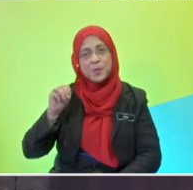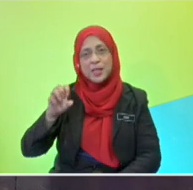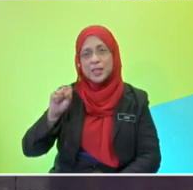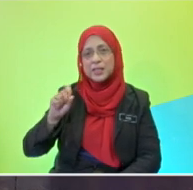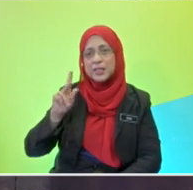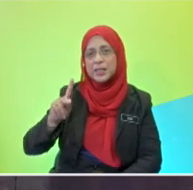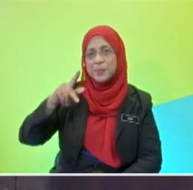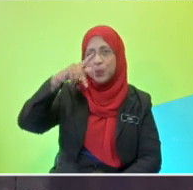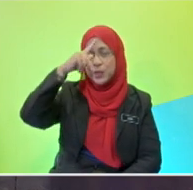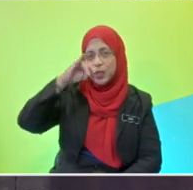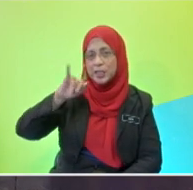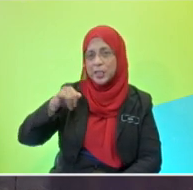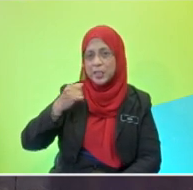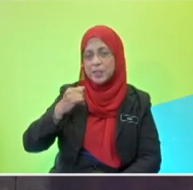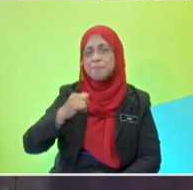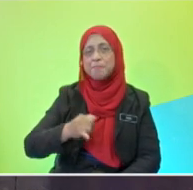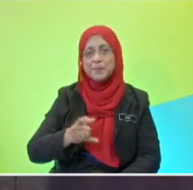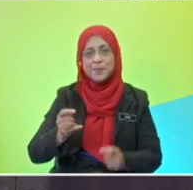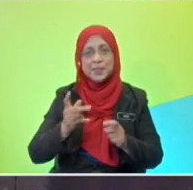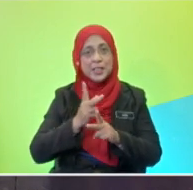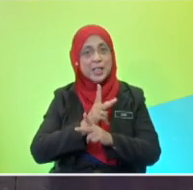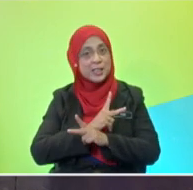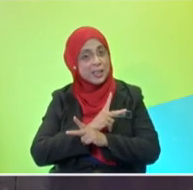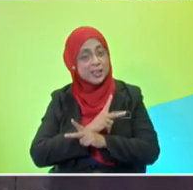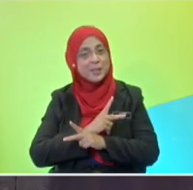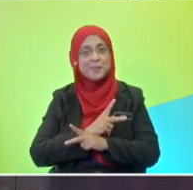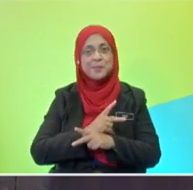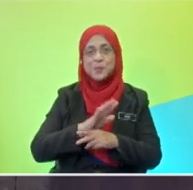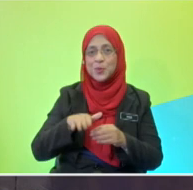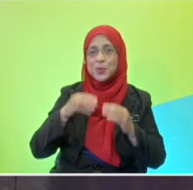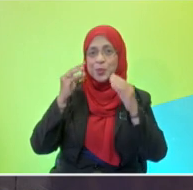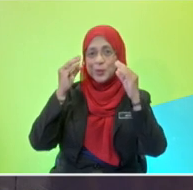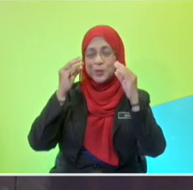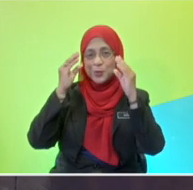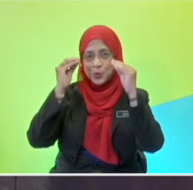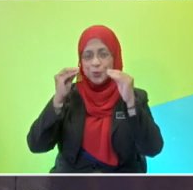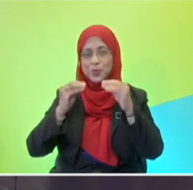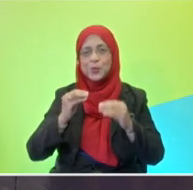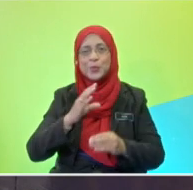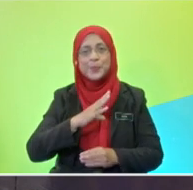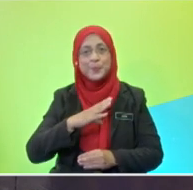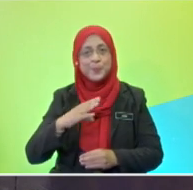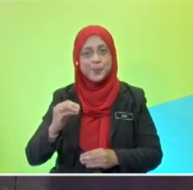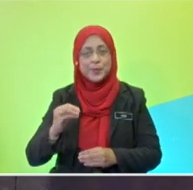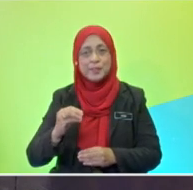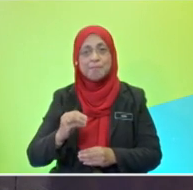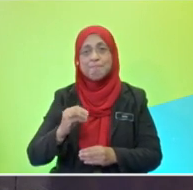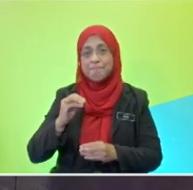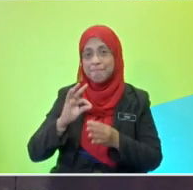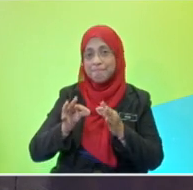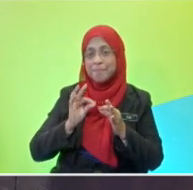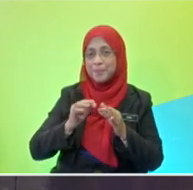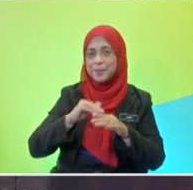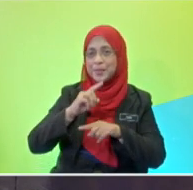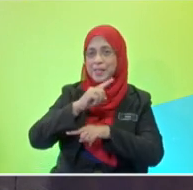Jaya presisi 51 bersama-sama Mereka kami terima kasih Ustadzah Rahmawati dari sekolah kebangsaan Putrajaya versi 51 dan juga juru basic